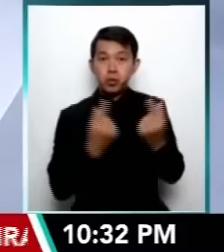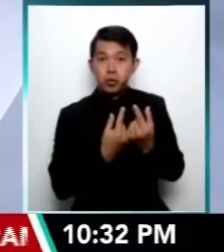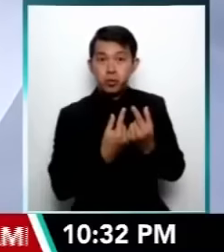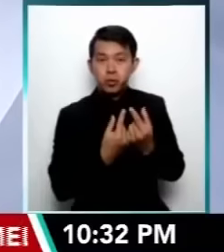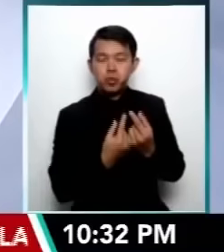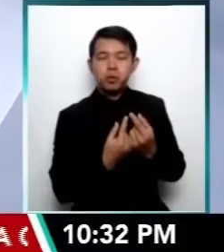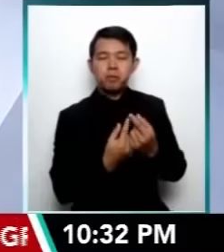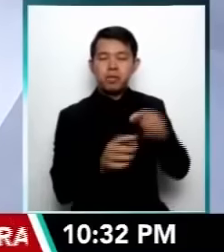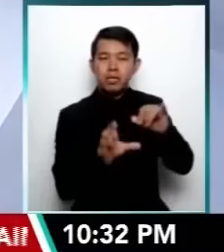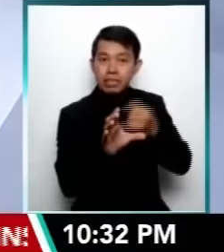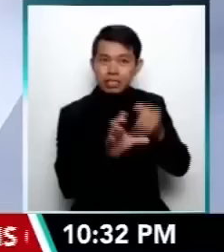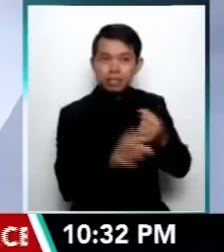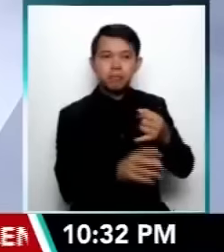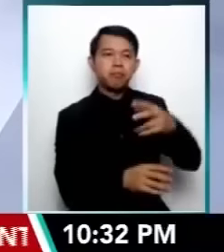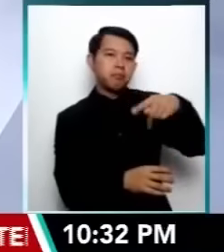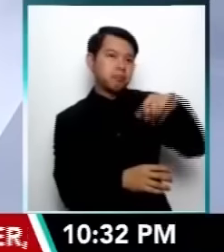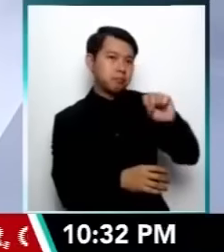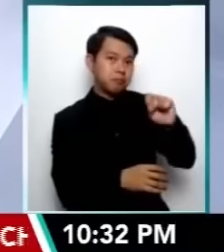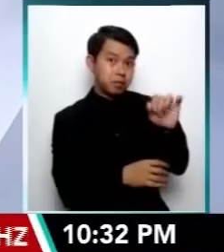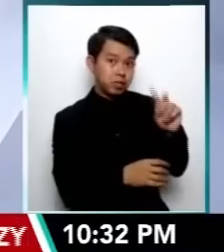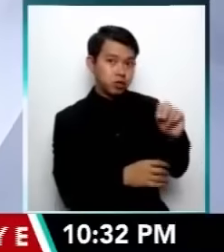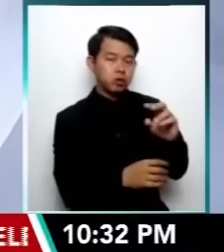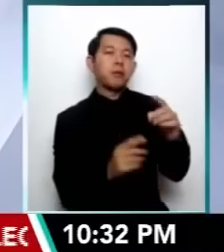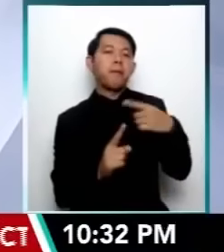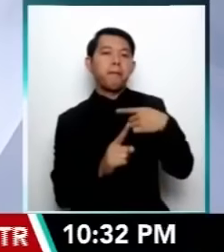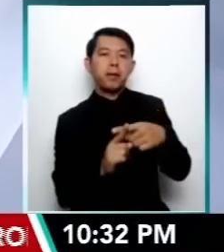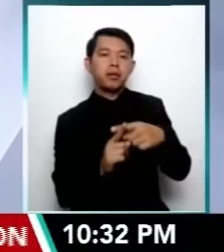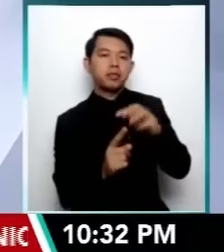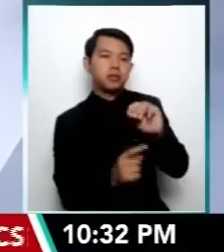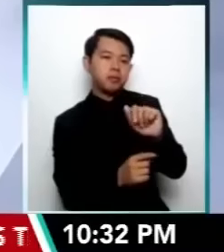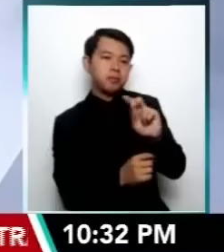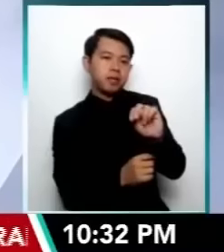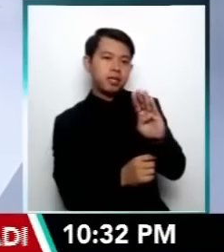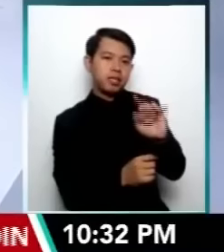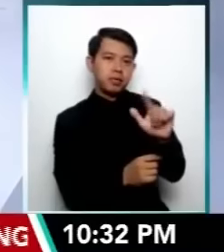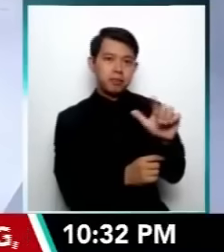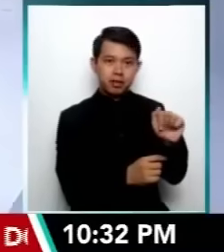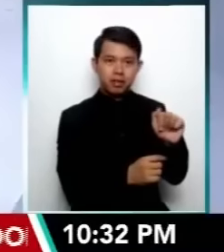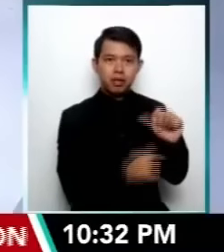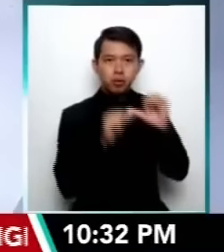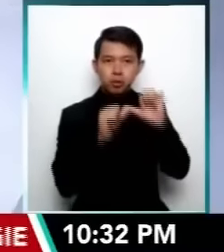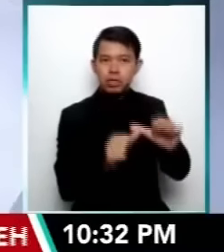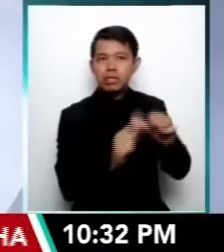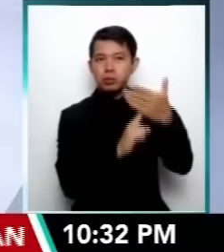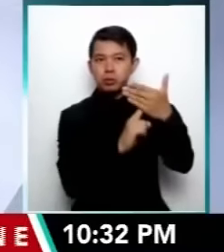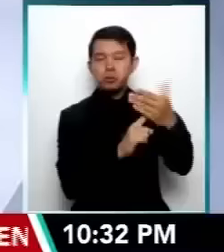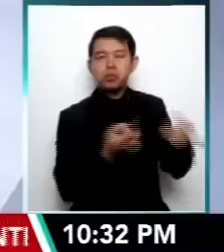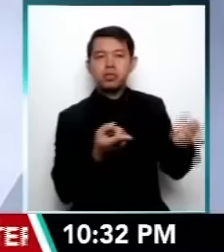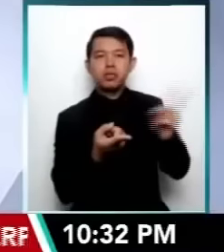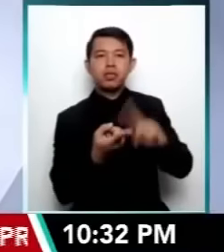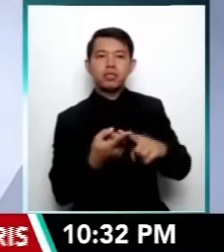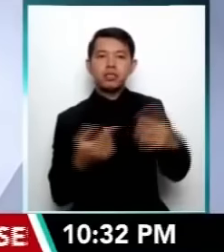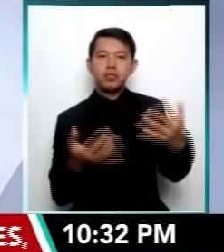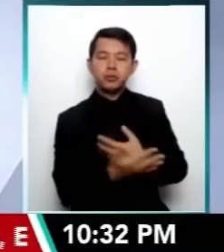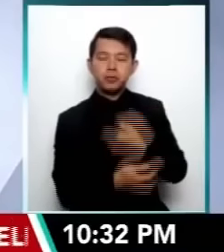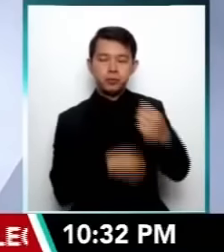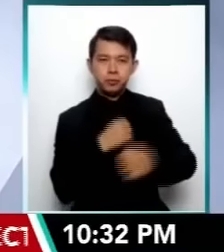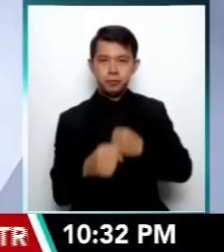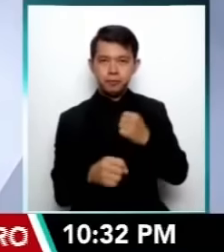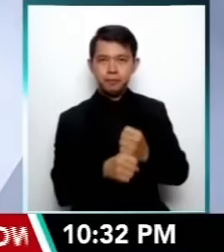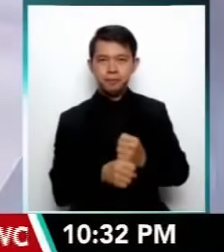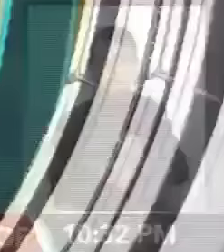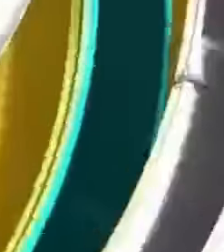Pasko ang tigil pasada ng grupong piston. Kasanib puwersa na rin nila ang isa pang transport group na Manibela. Narito